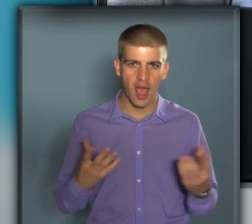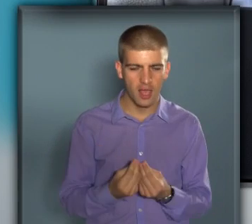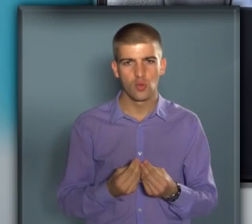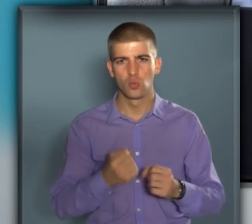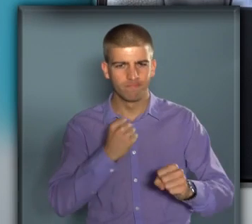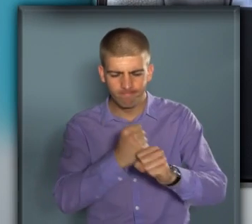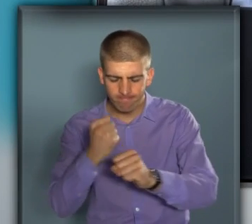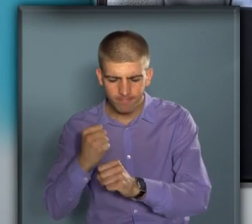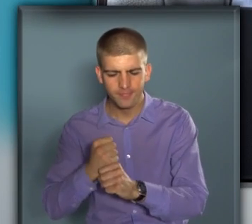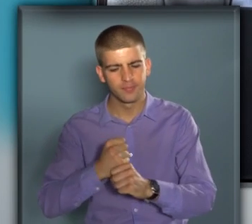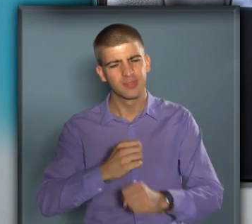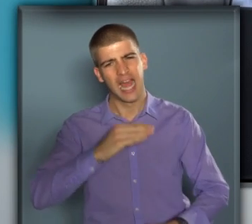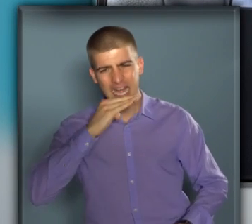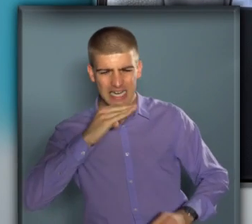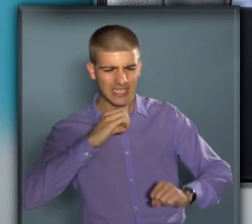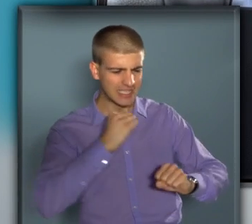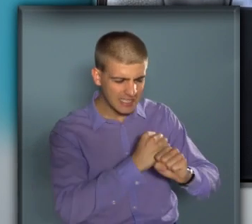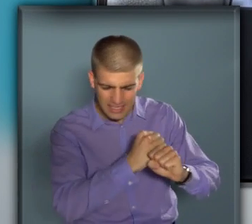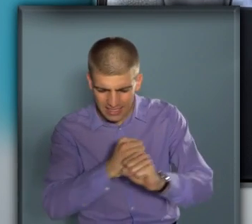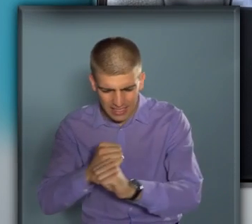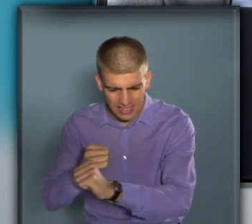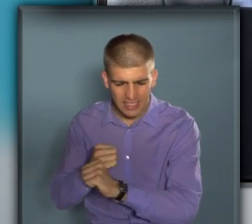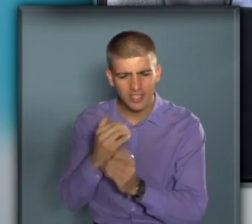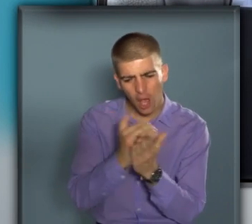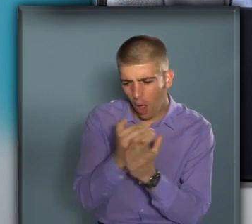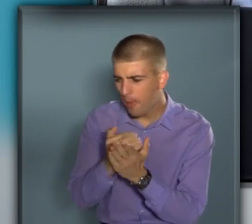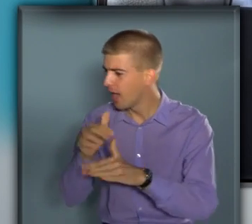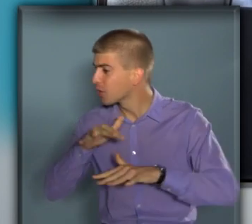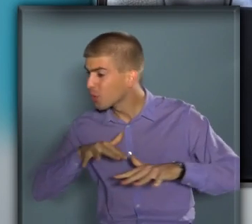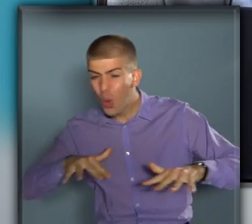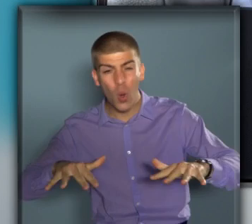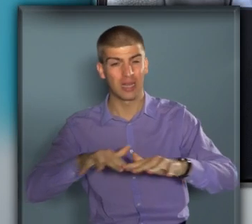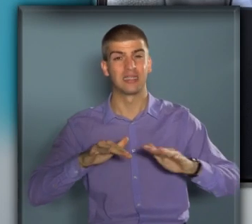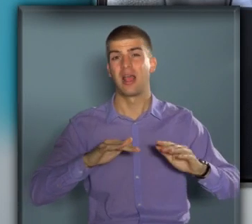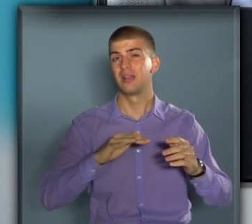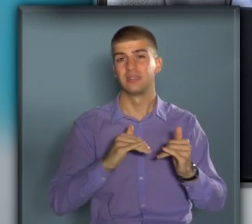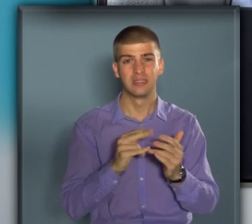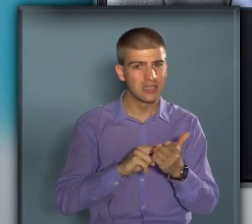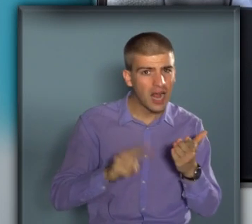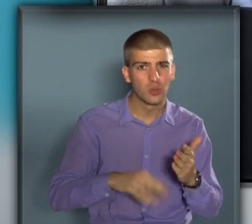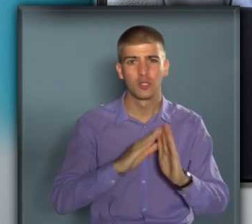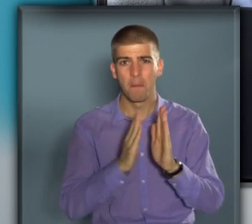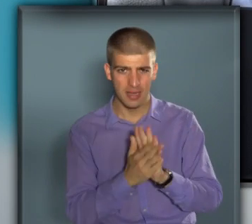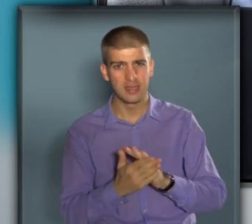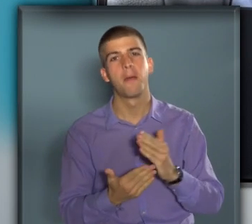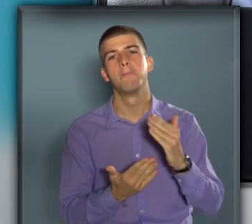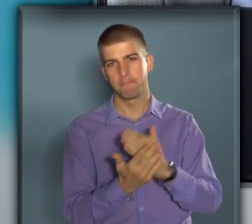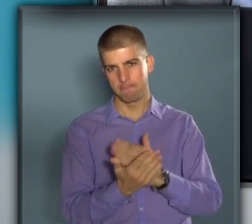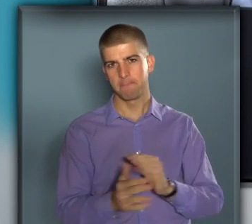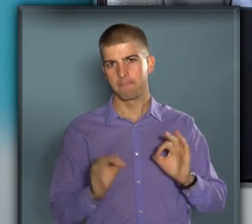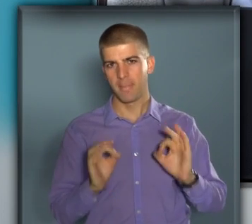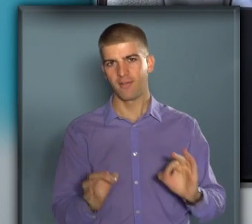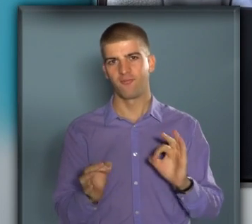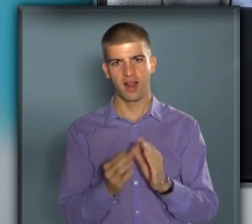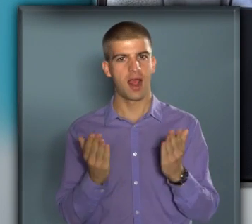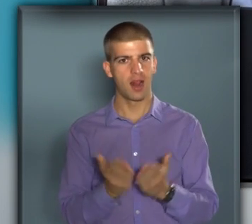közreműködött, megfeszített munkával nagyon sokan dolgoztak azért, hogy a szabályozási környezet, maga a szerződés, amiről ma tárgyalni fogunk,